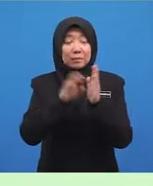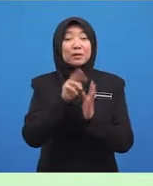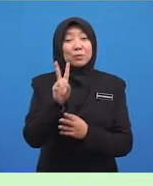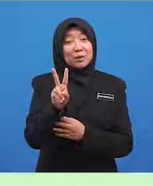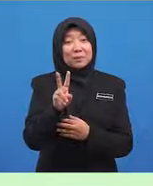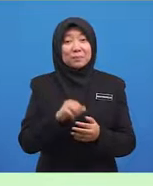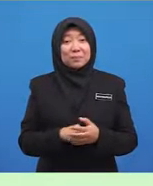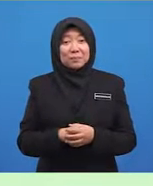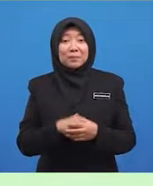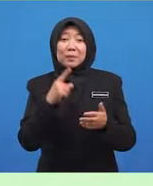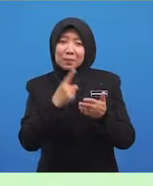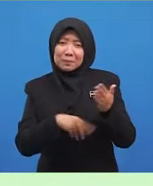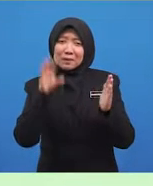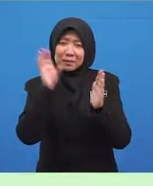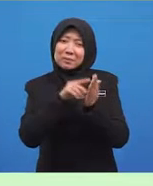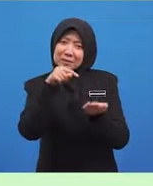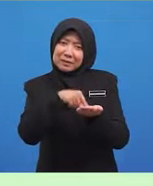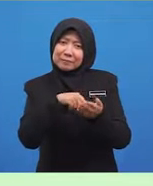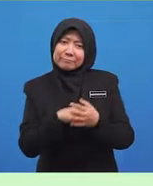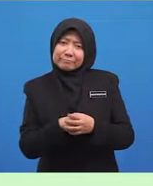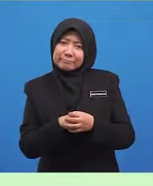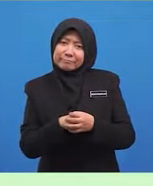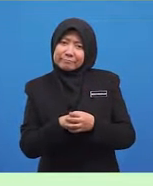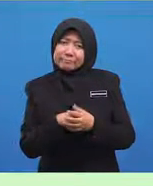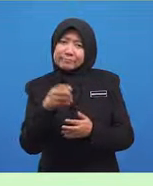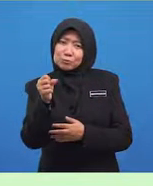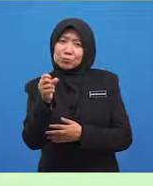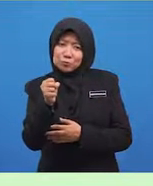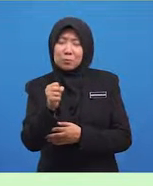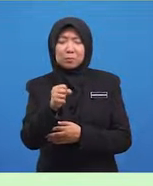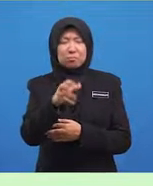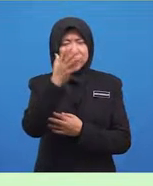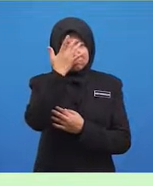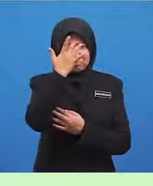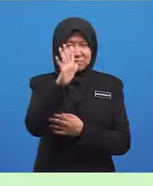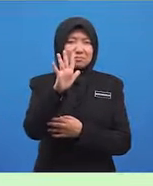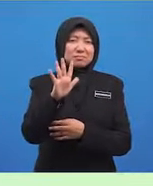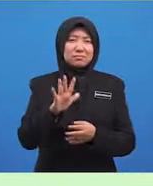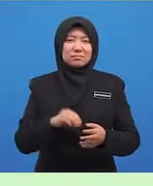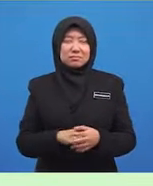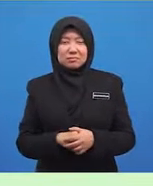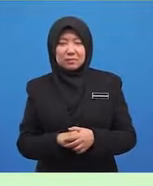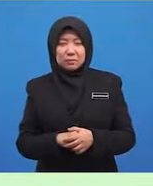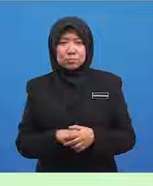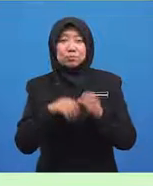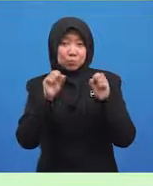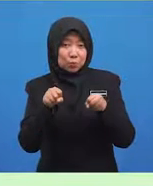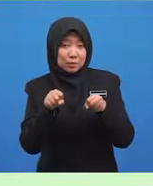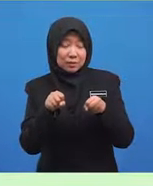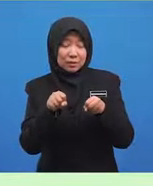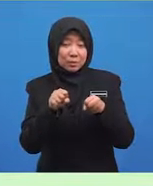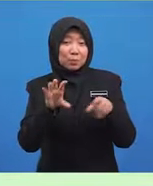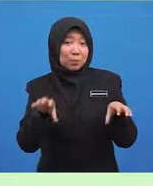kedua. Apakah gambar ini? Susu, kamu memang murid yang bijak. Boleh kamu